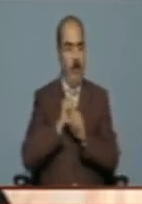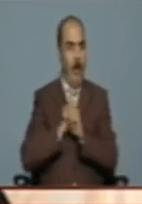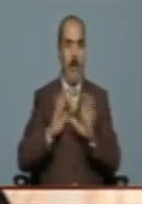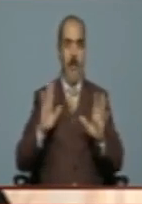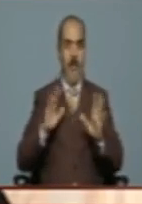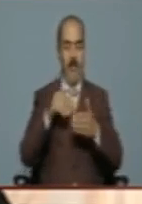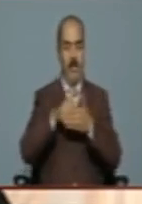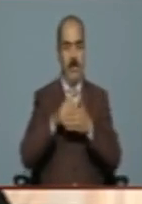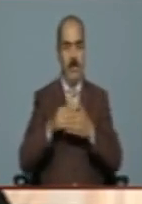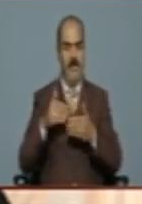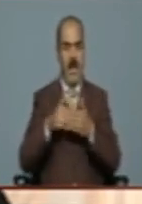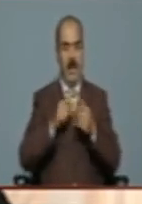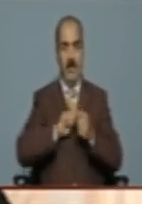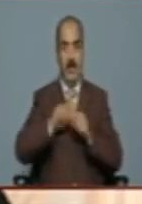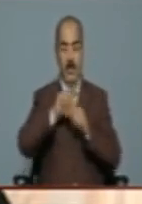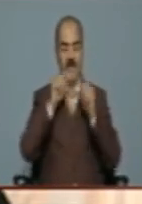ووصلت الرسالة.